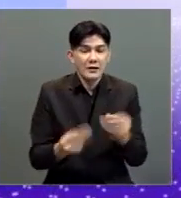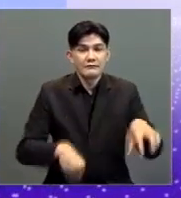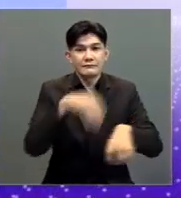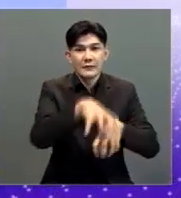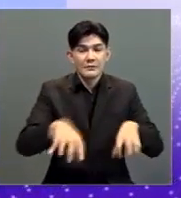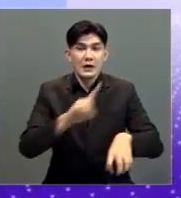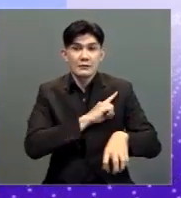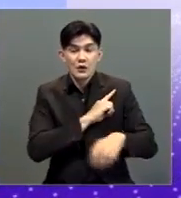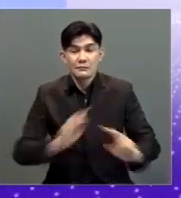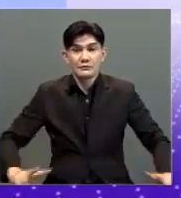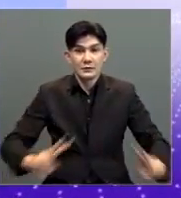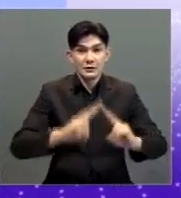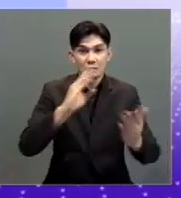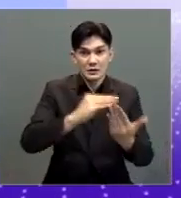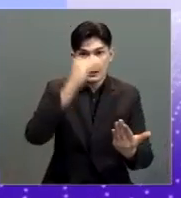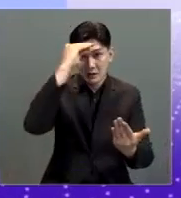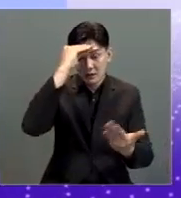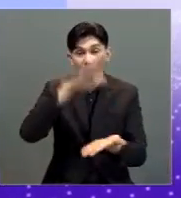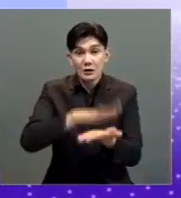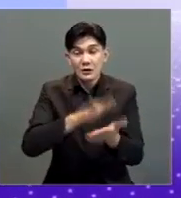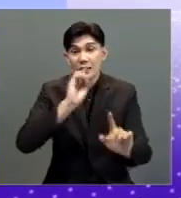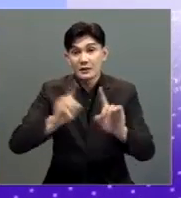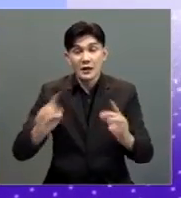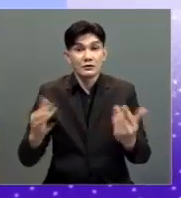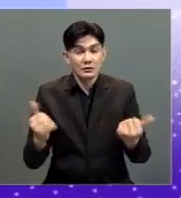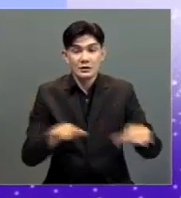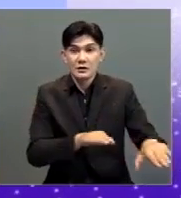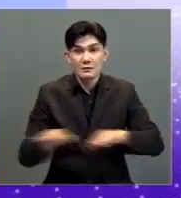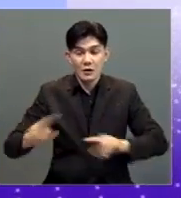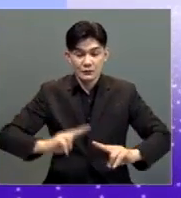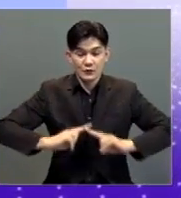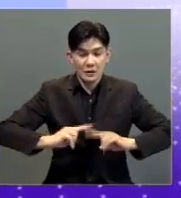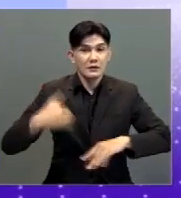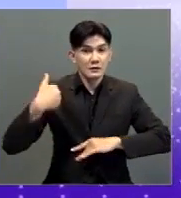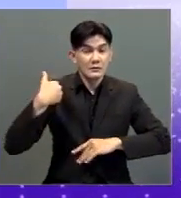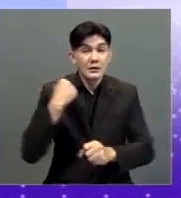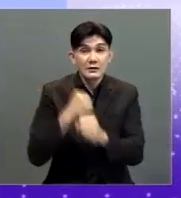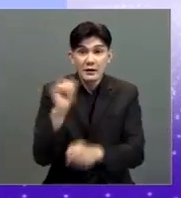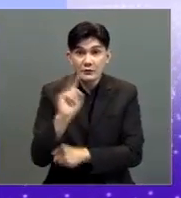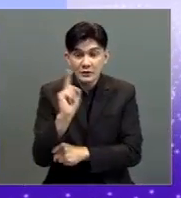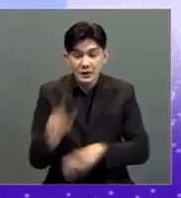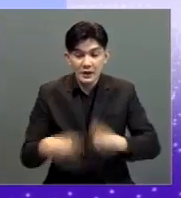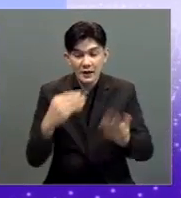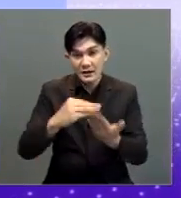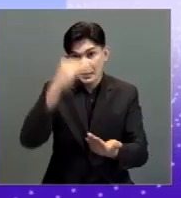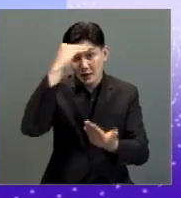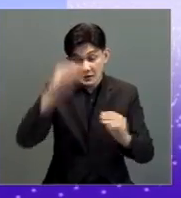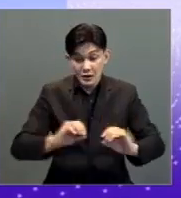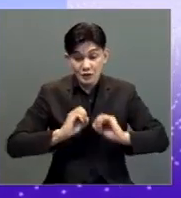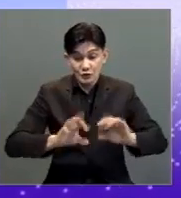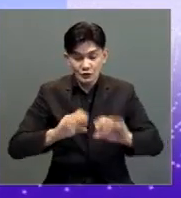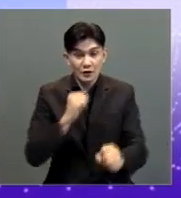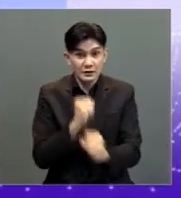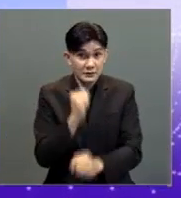านที่เกี่ยวข้องทั้งกระทรวงศึกษาธิการแล้วก็โรงเรียนต่างๆเนี่ยไปเตรียมความพร้อมเพื่อที่จะให้การเรียนการสอนสามารถ